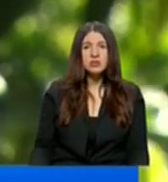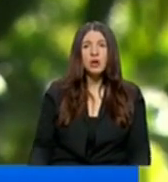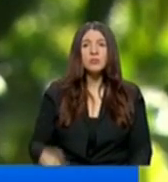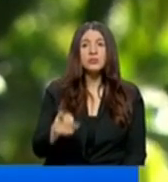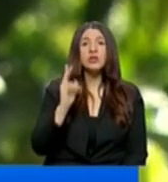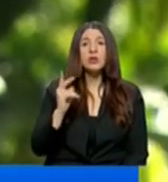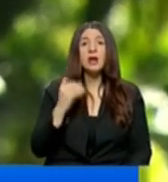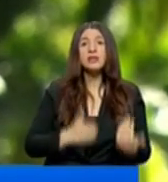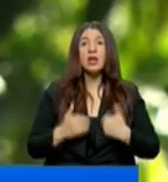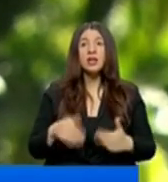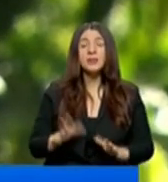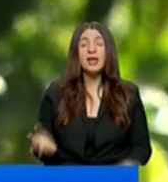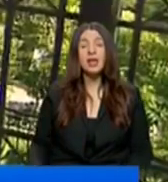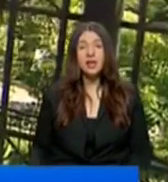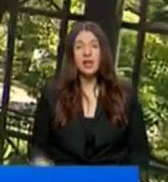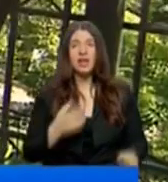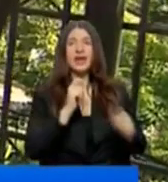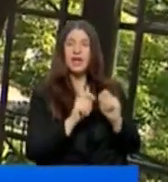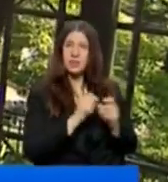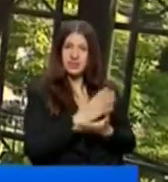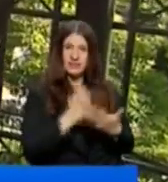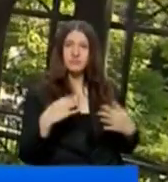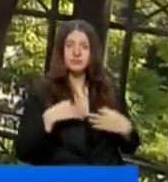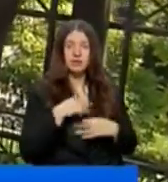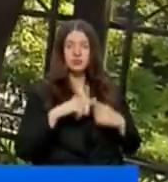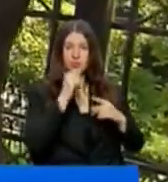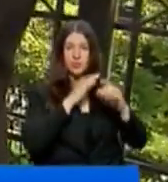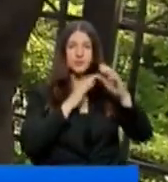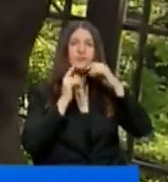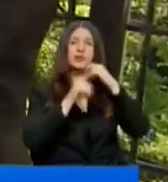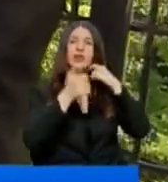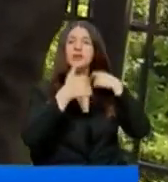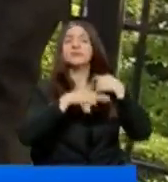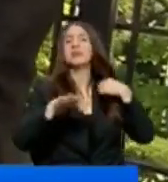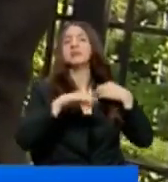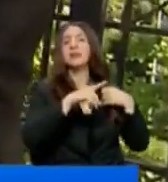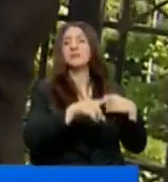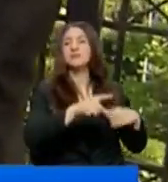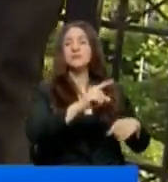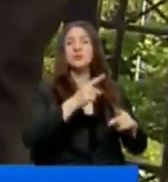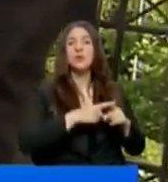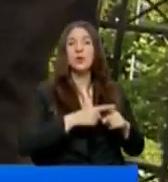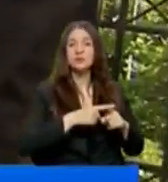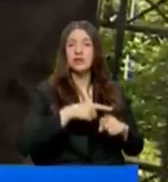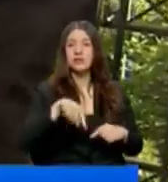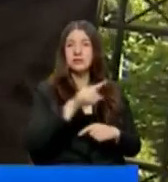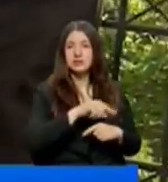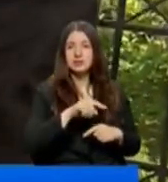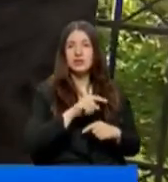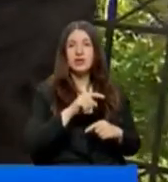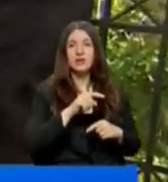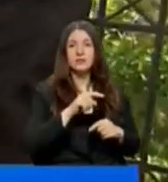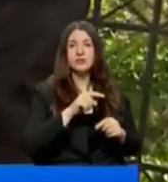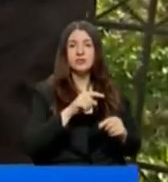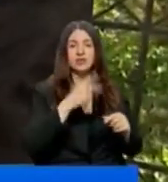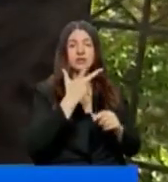sıradan yaralanma değil yani. Ekonomiden devam edelim Sayın Kılıçdaroğlu. Evet. Sizin altılı masadaki ortaklarınızdan